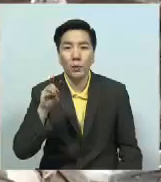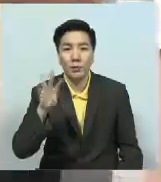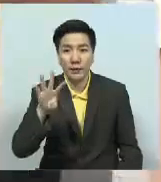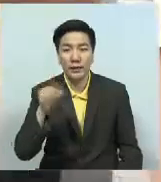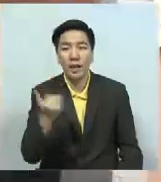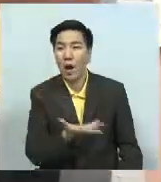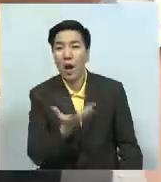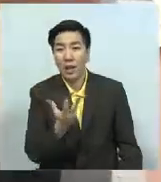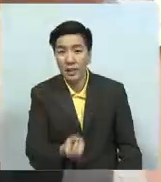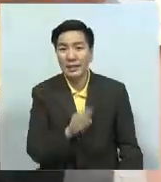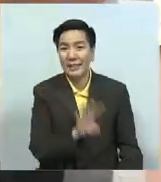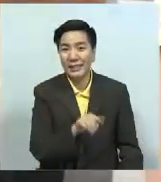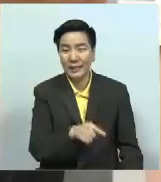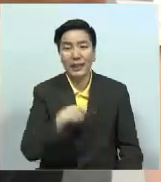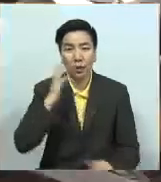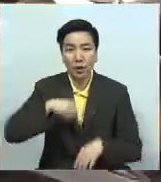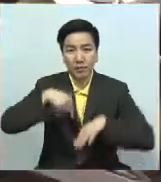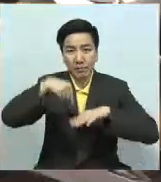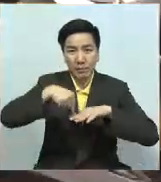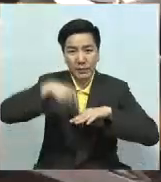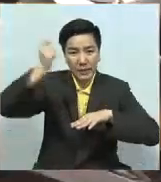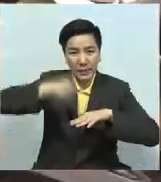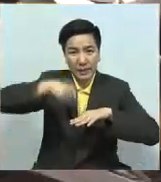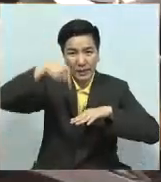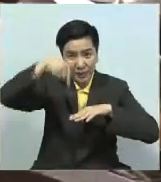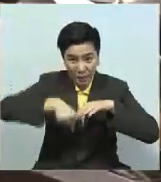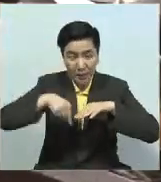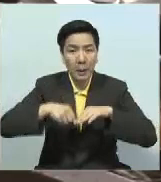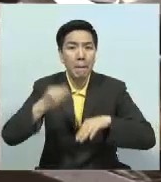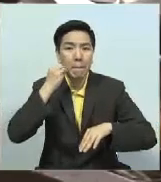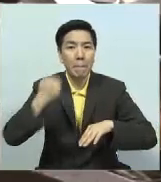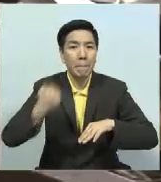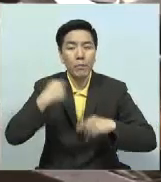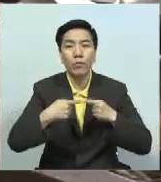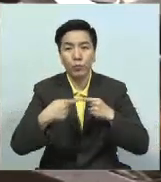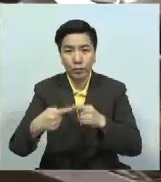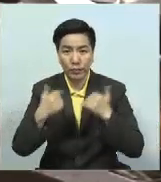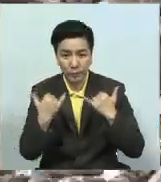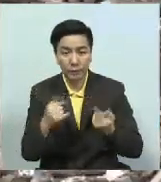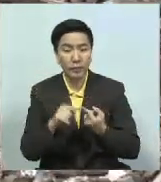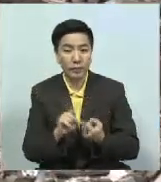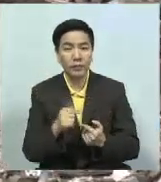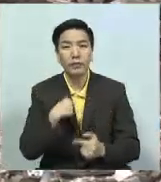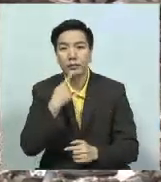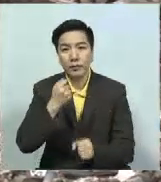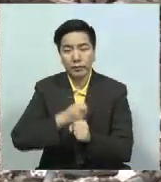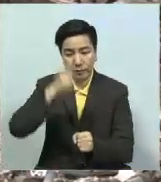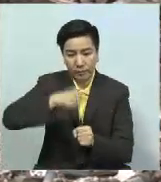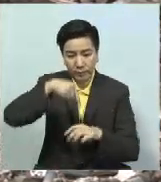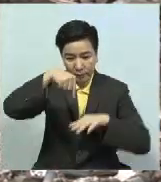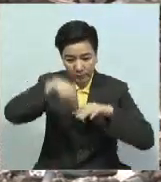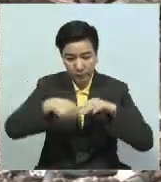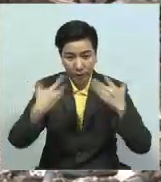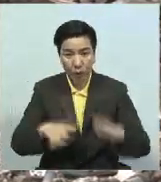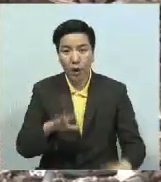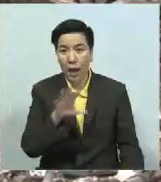หลังเพื่อที่จะเดินหน้าตอกเสาเข็มแล้วก็วางแนวทางการก่อสร้างบ้านมั่นคงต่อไปเบื้องต้นมีการตอกเสาเข็มไปแ